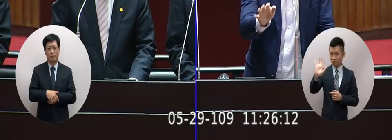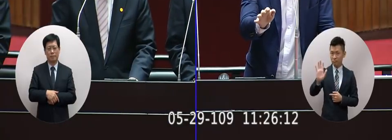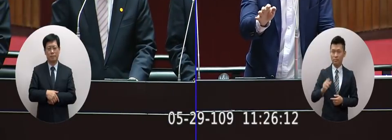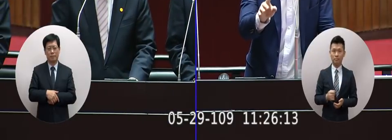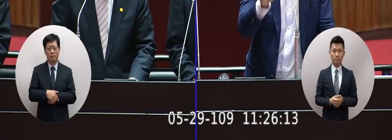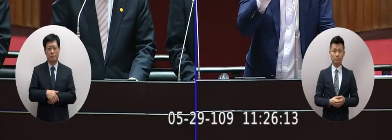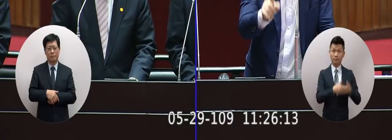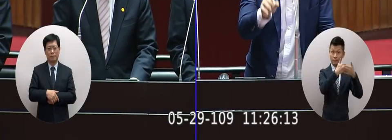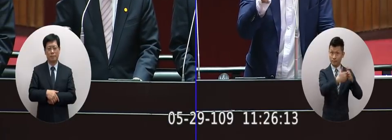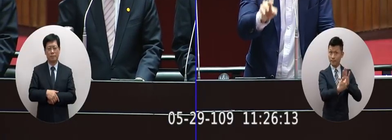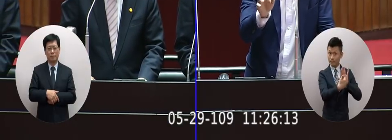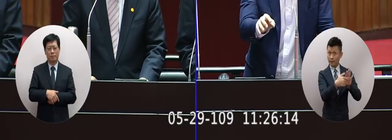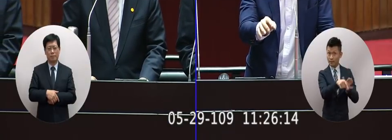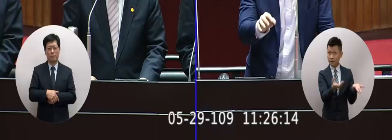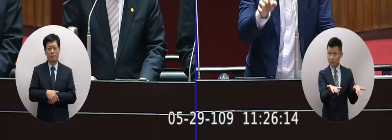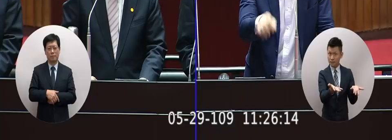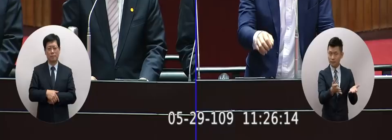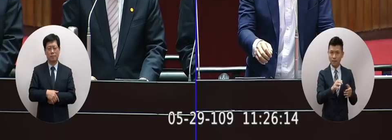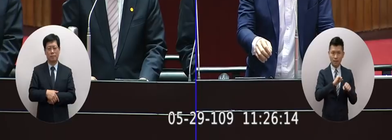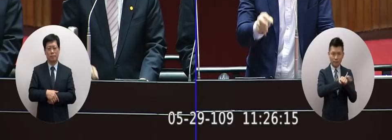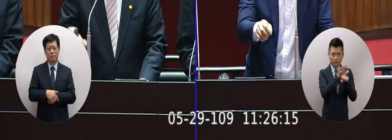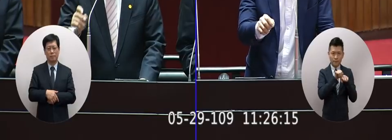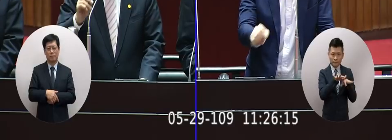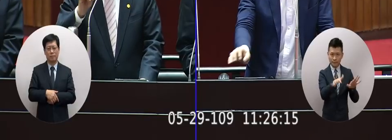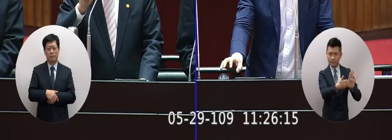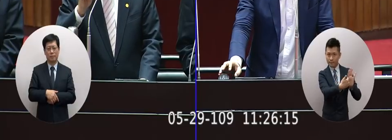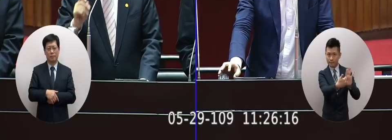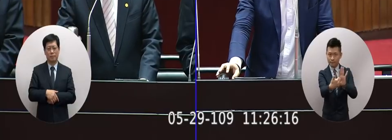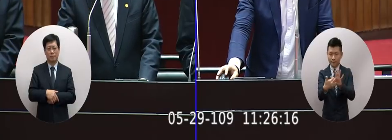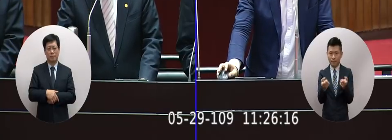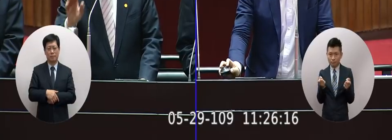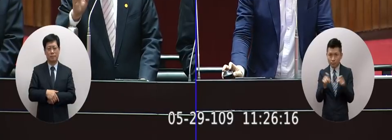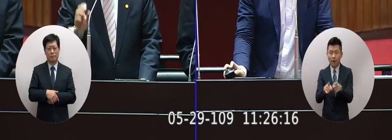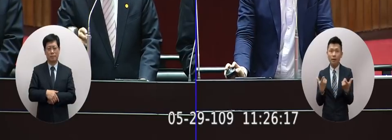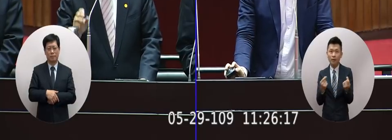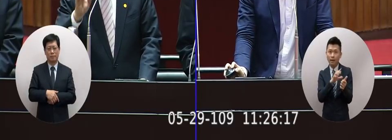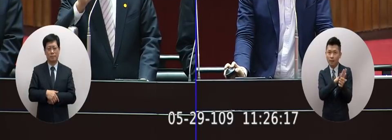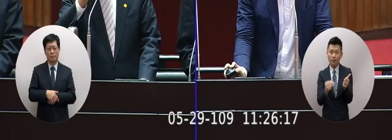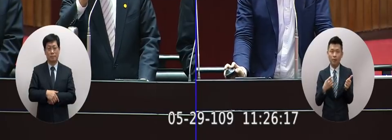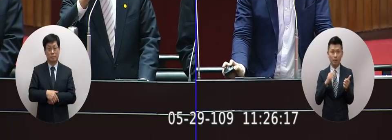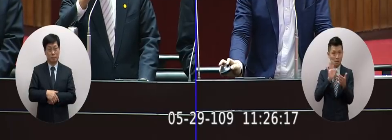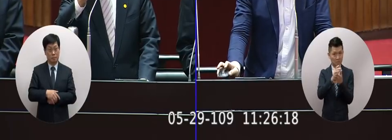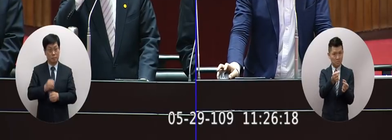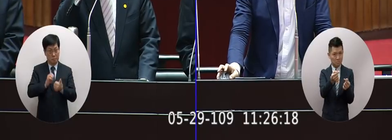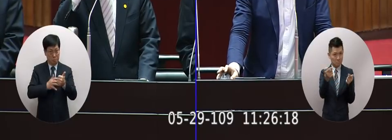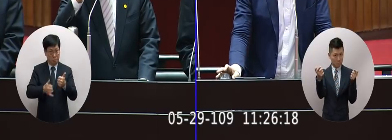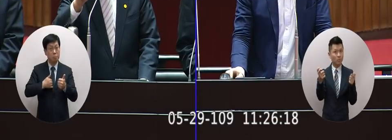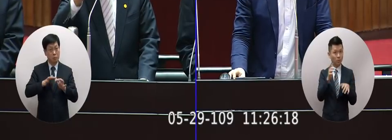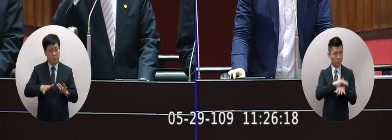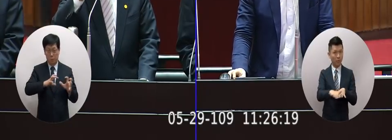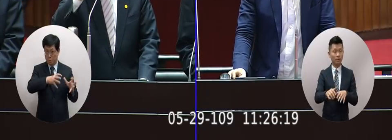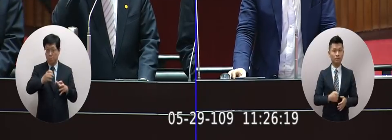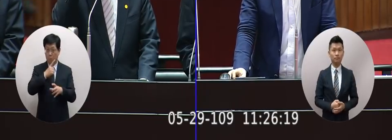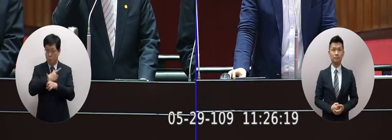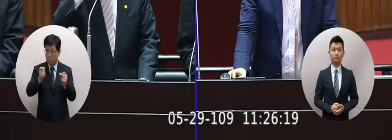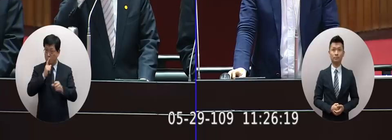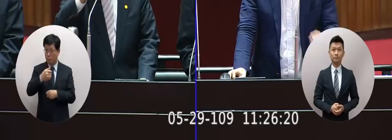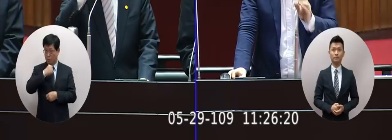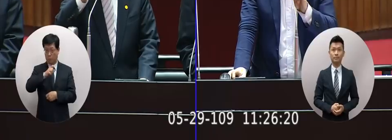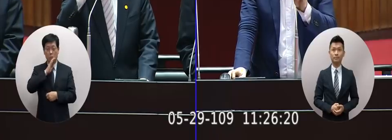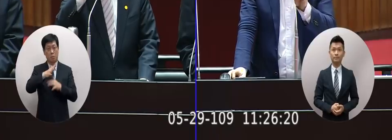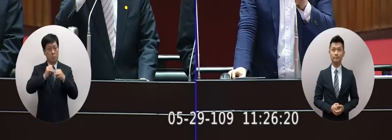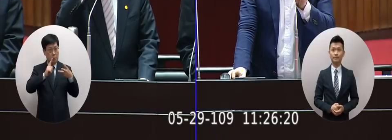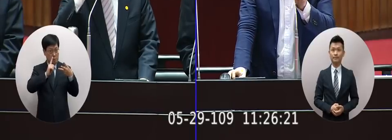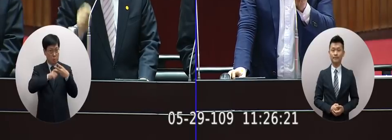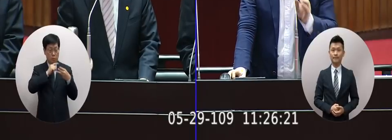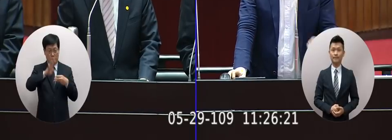防中国这件代志啊，当作防疫情来准备未来的经济愈来愈严肃。 这迄个委员，所以世界拢讲台湾是民